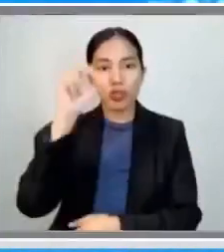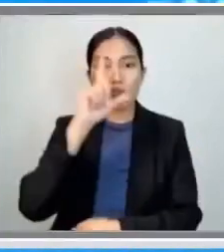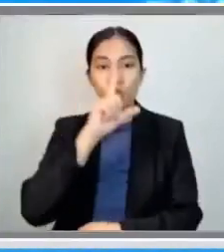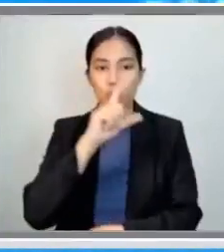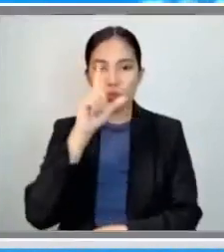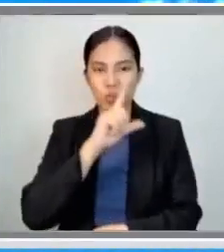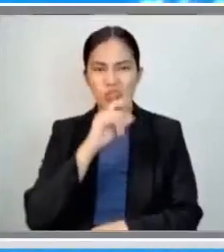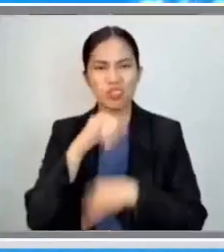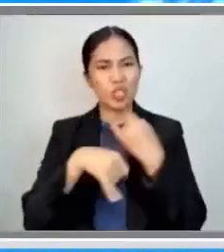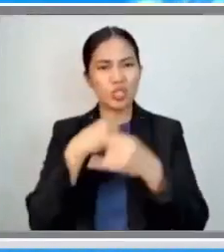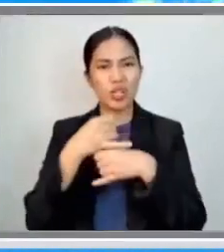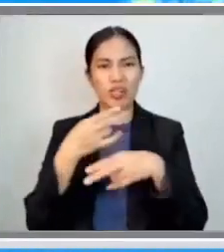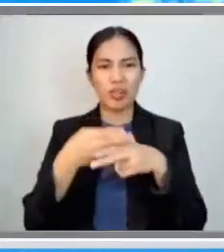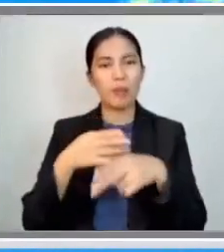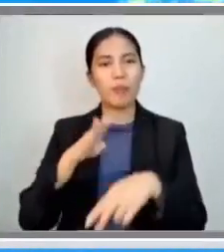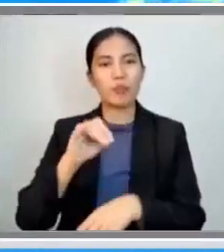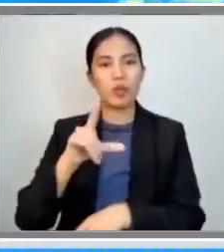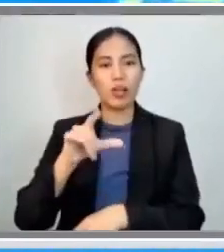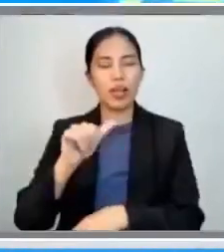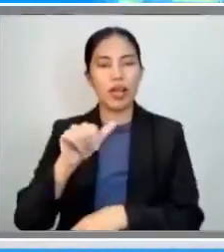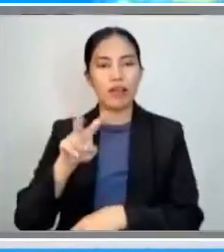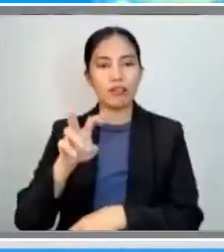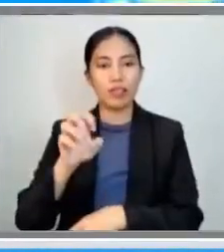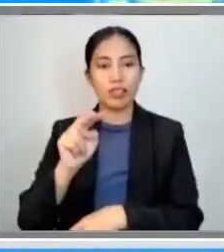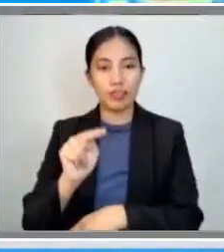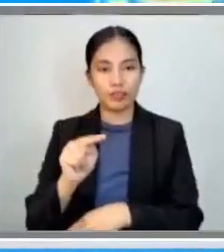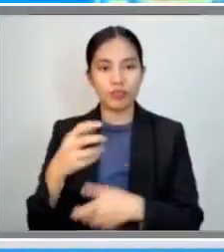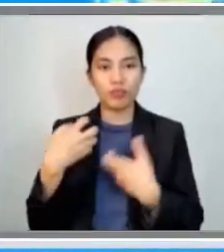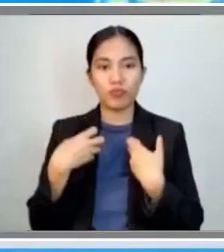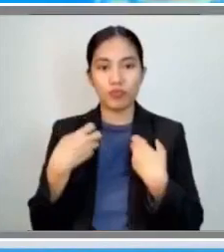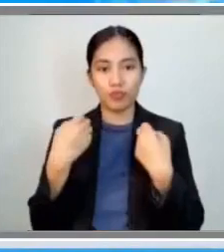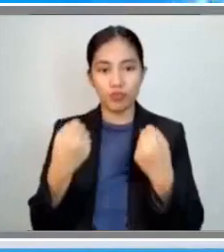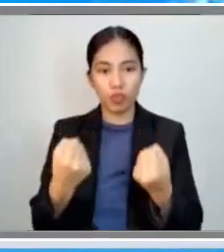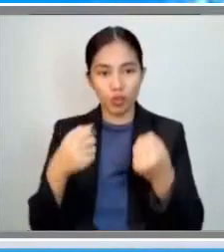215 kilometers per hour, bugsong nasa